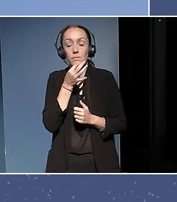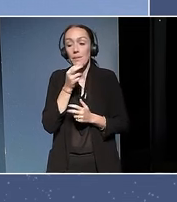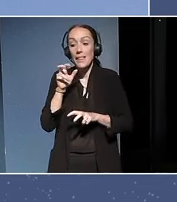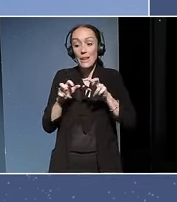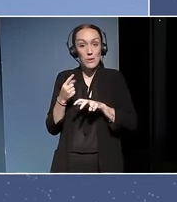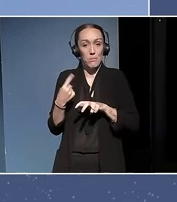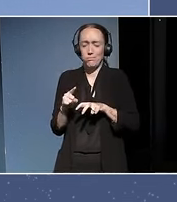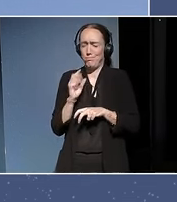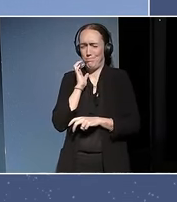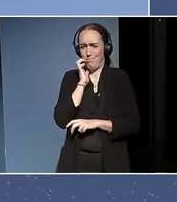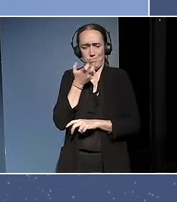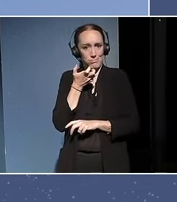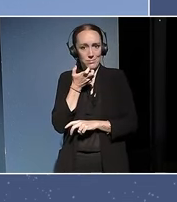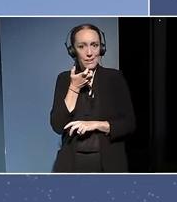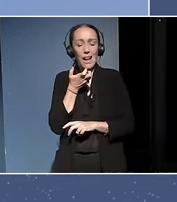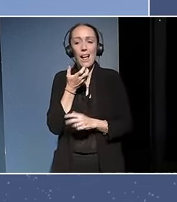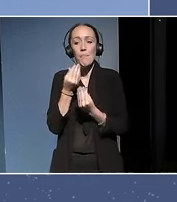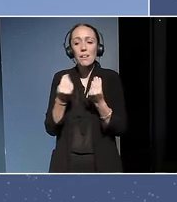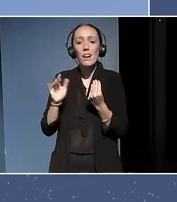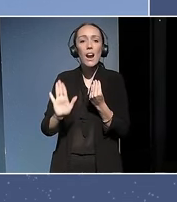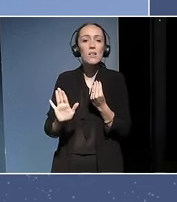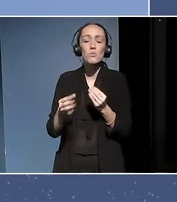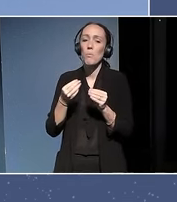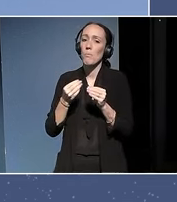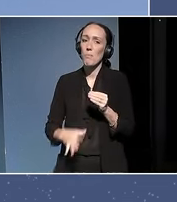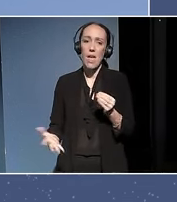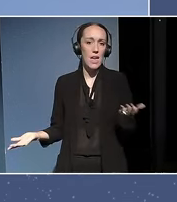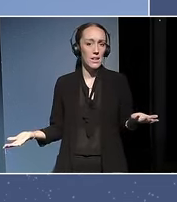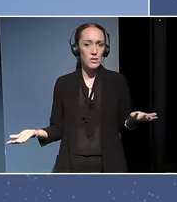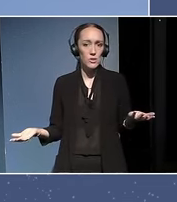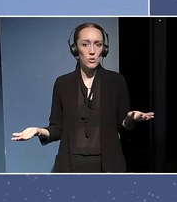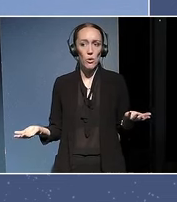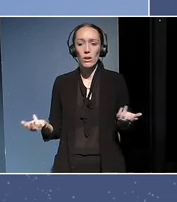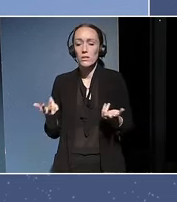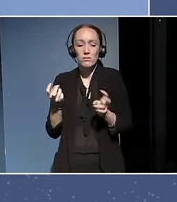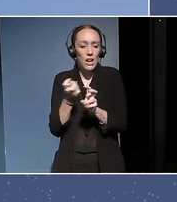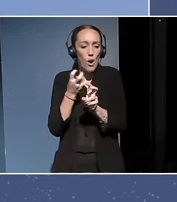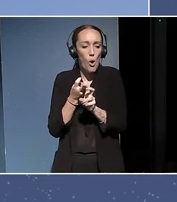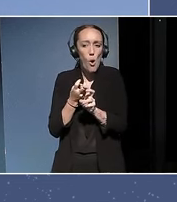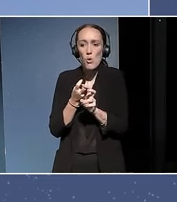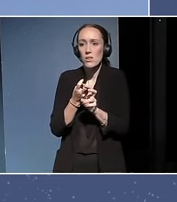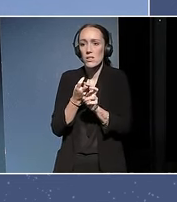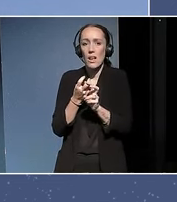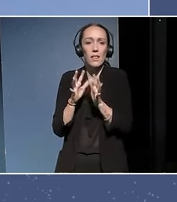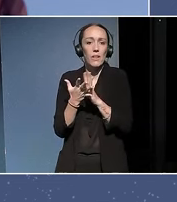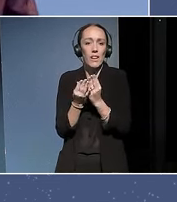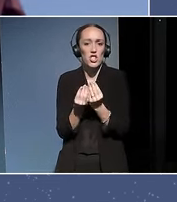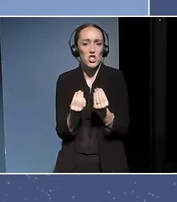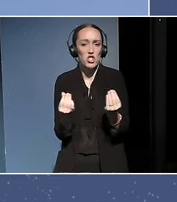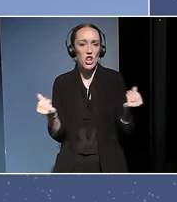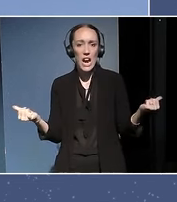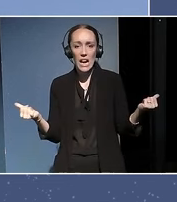Bizzarro era stato perduto irrimec lo sono andate in cenere